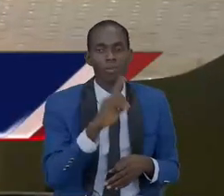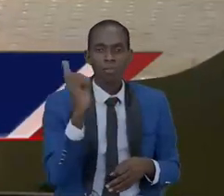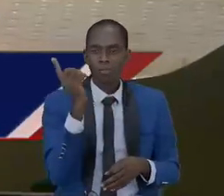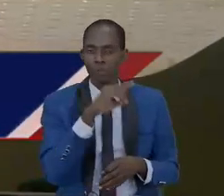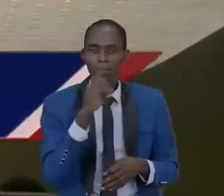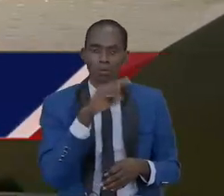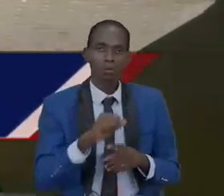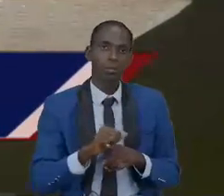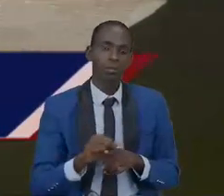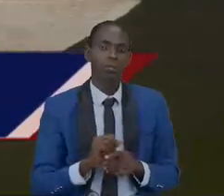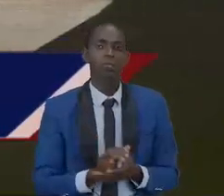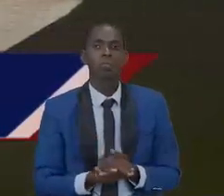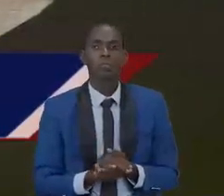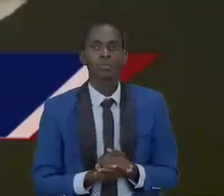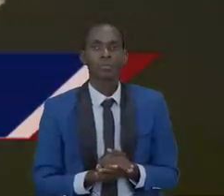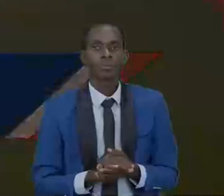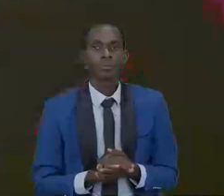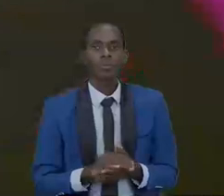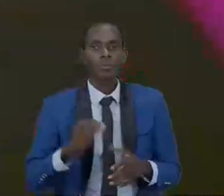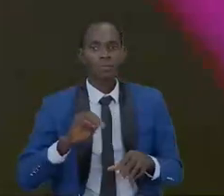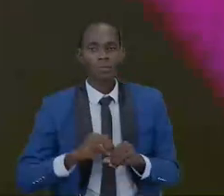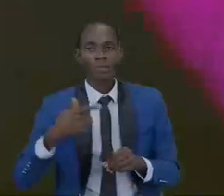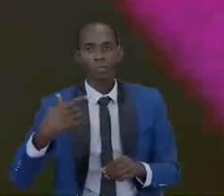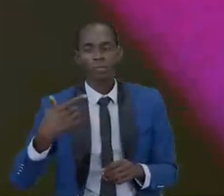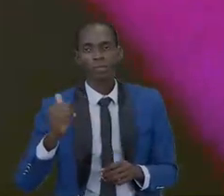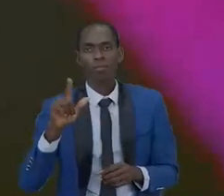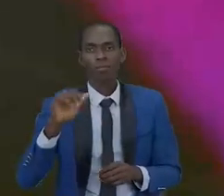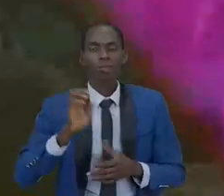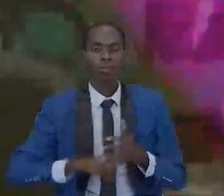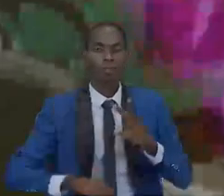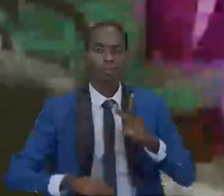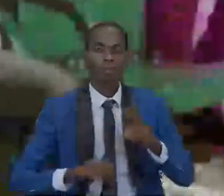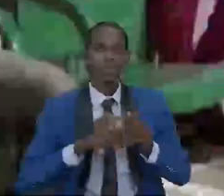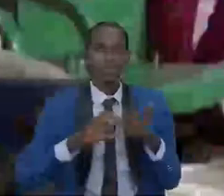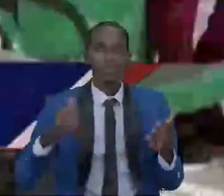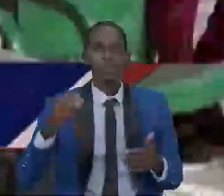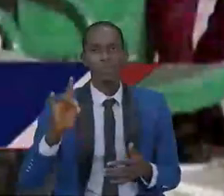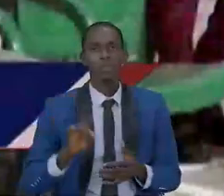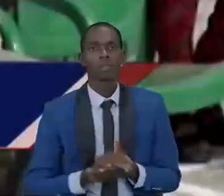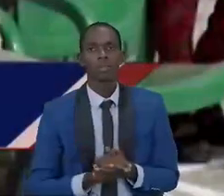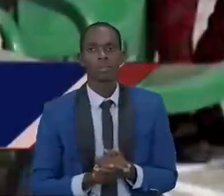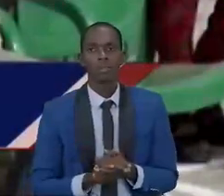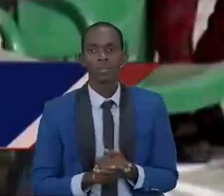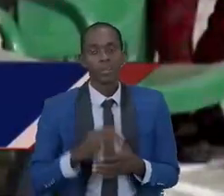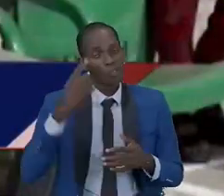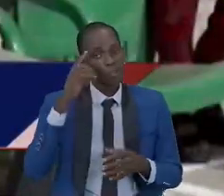le deuxième point ici c'est légèrement de compromettants jugés pour leur société